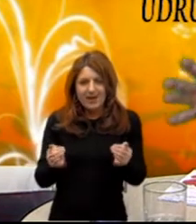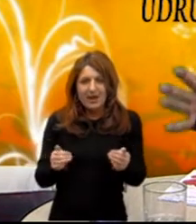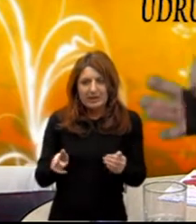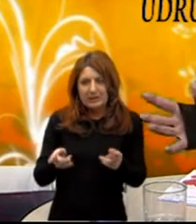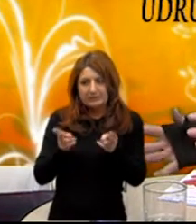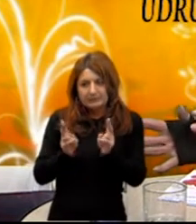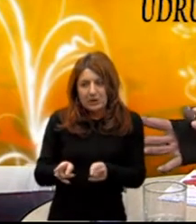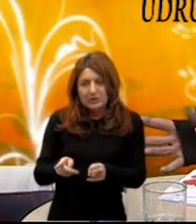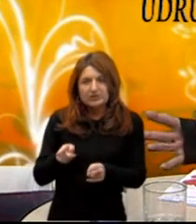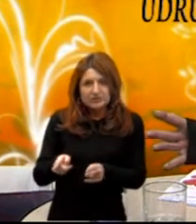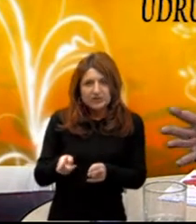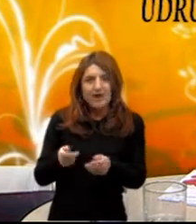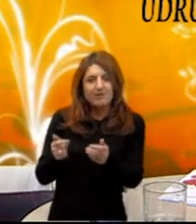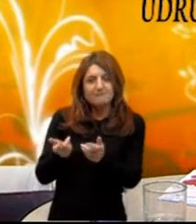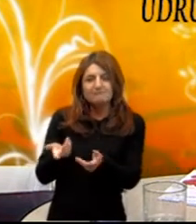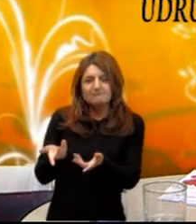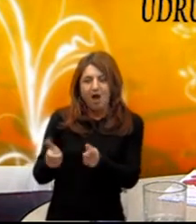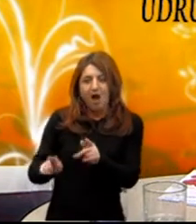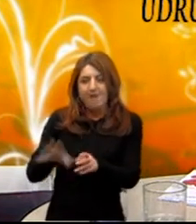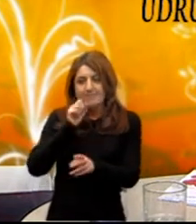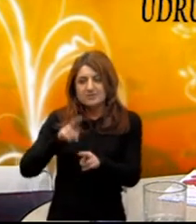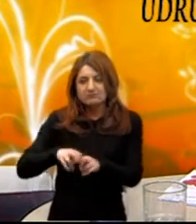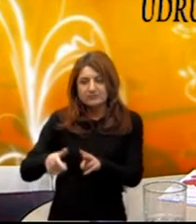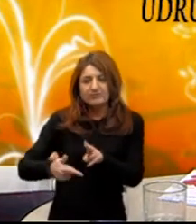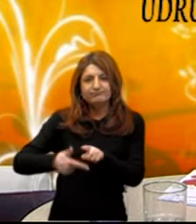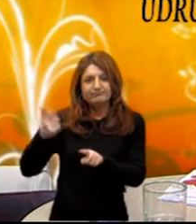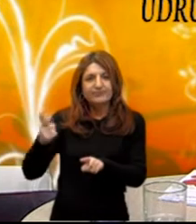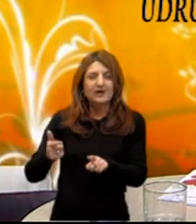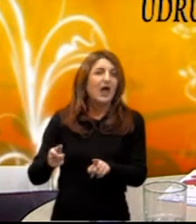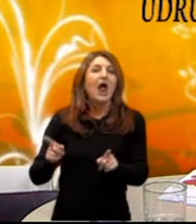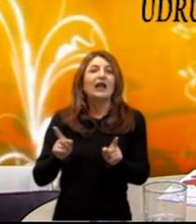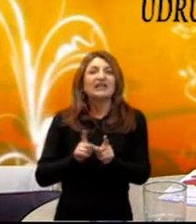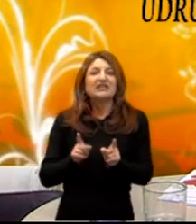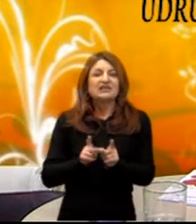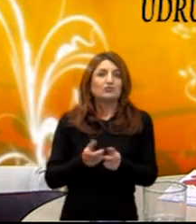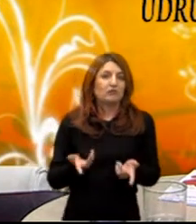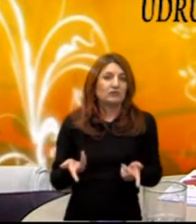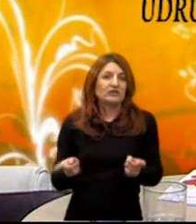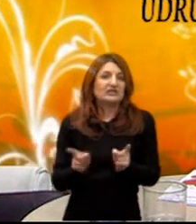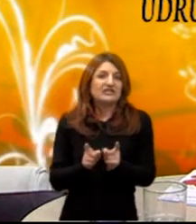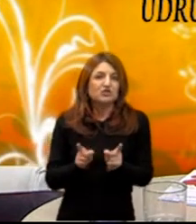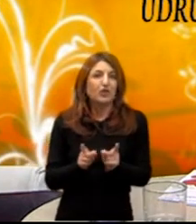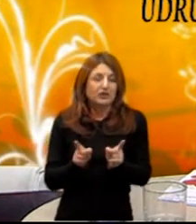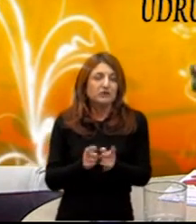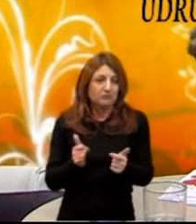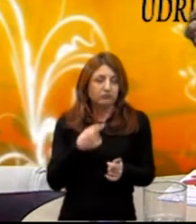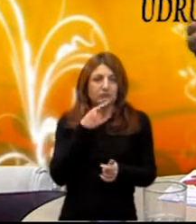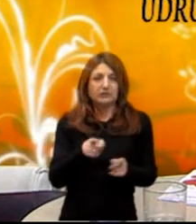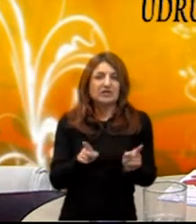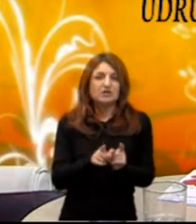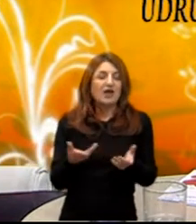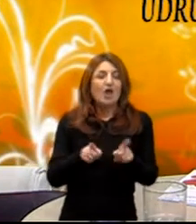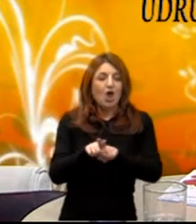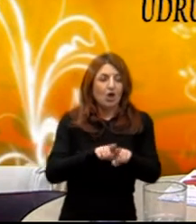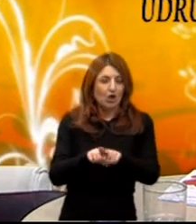da li bi ili uopće da li se može raditi sa tim psom. Tako isto i kad vam dođu. Da, isto ću ja reći. Zašto isto? Da, isto da. Je. Kad vam